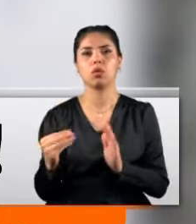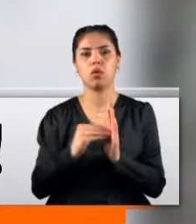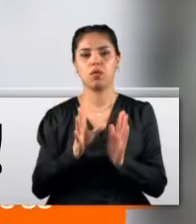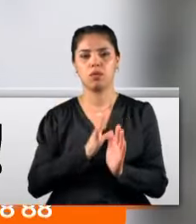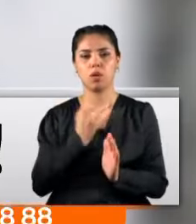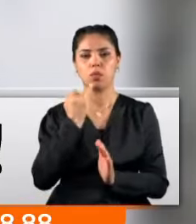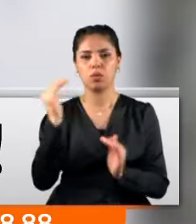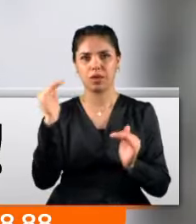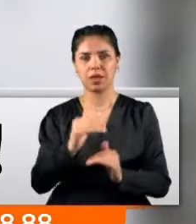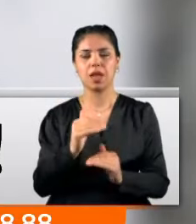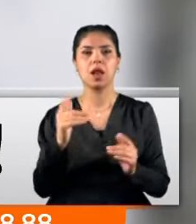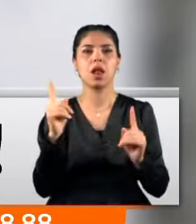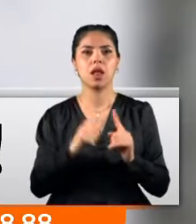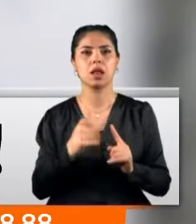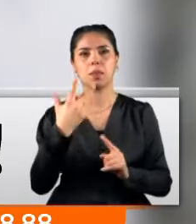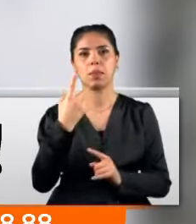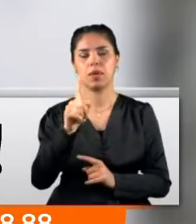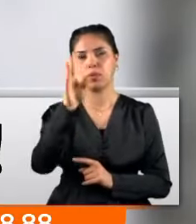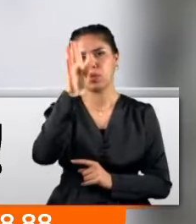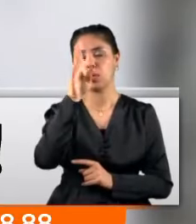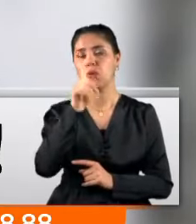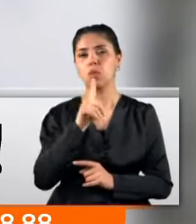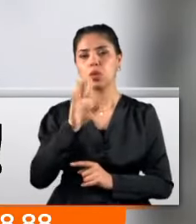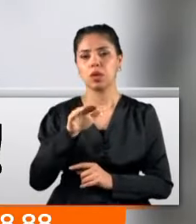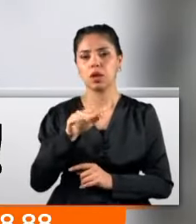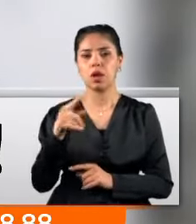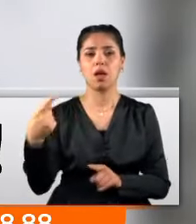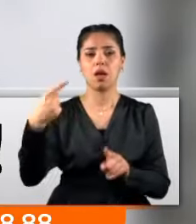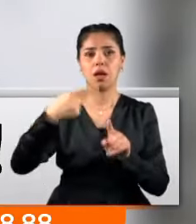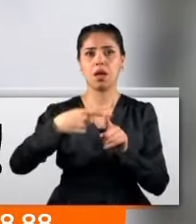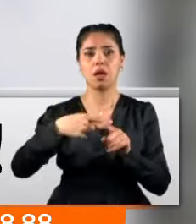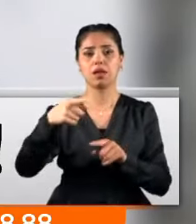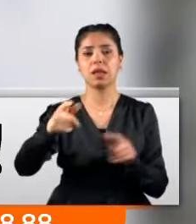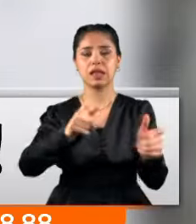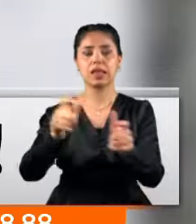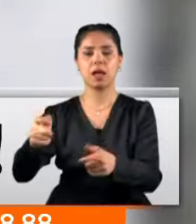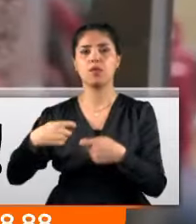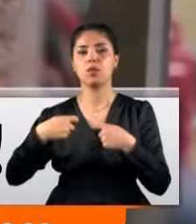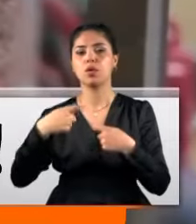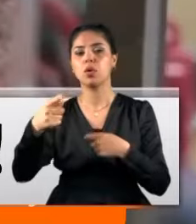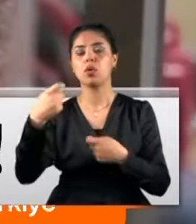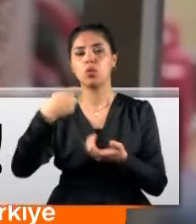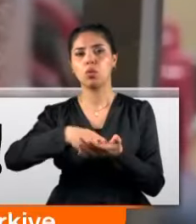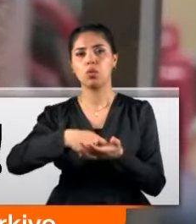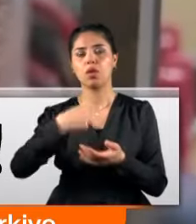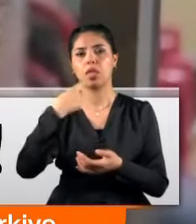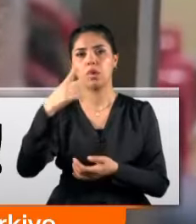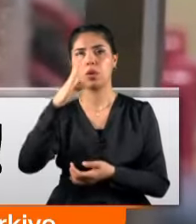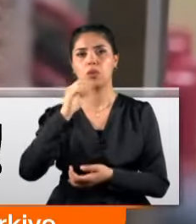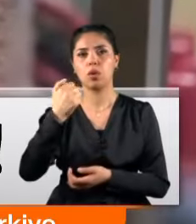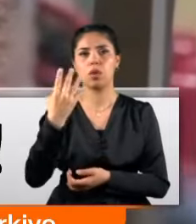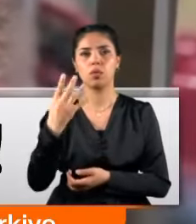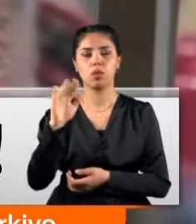müşteriye gelen hesap 5104 lira. Kuver dışında bir de servis ücreti denerek 464 lira daha eklenmiş. Son